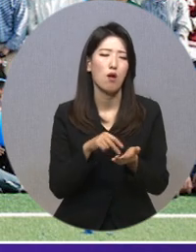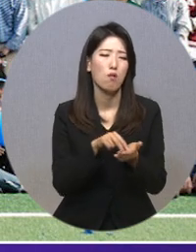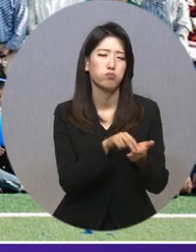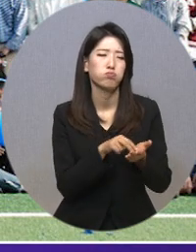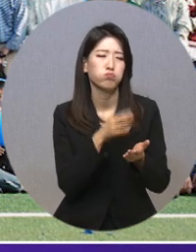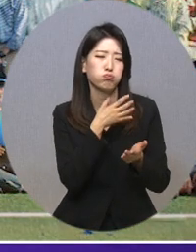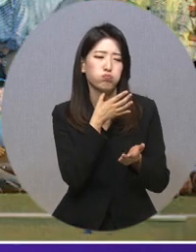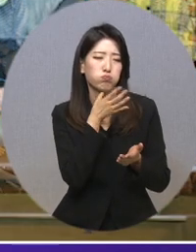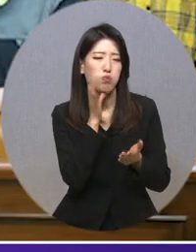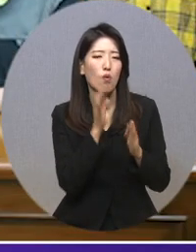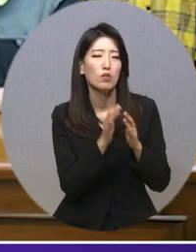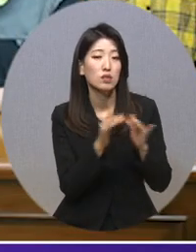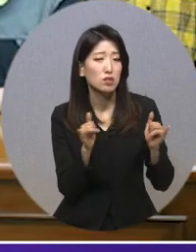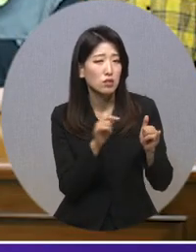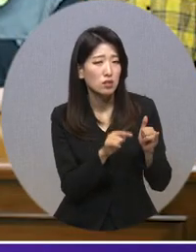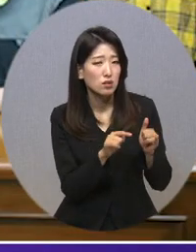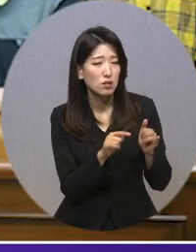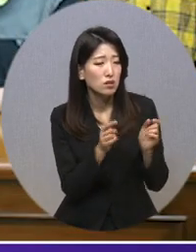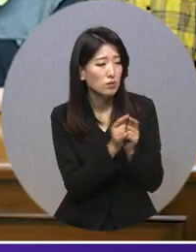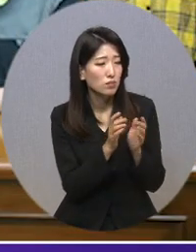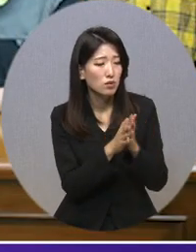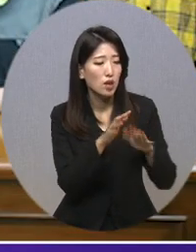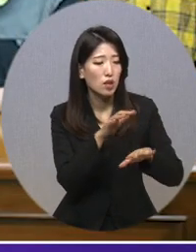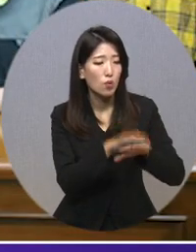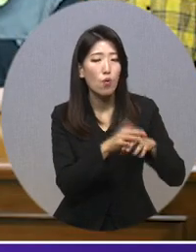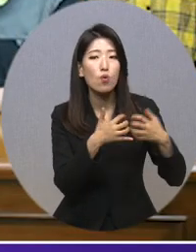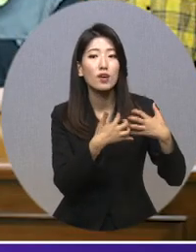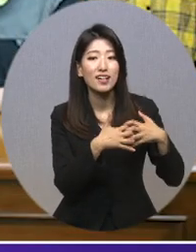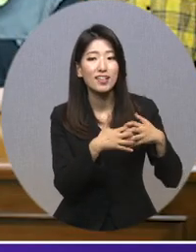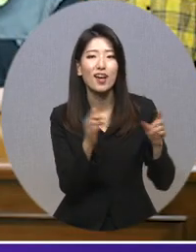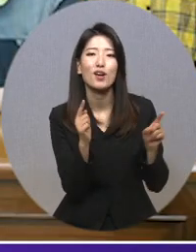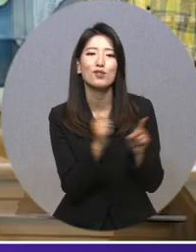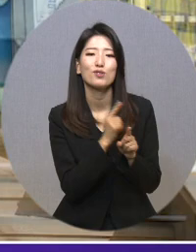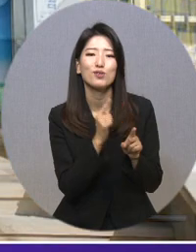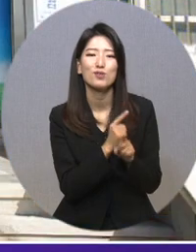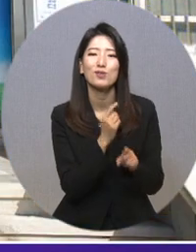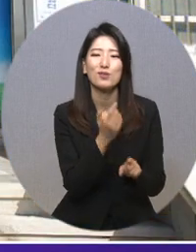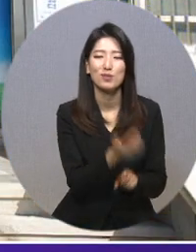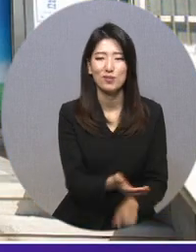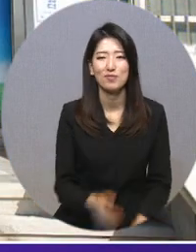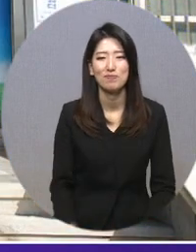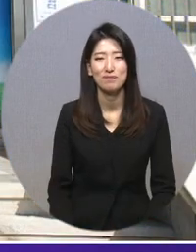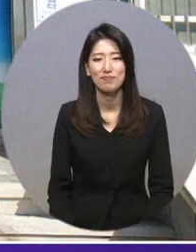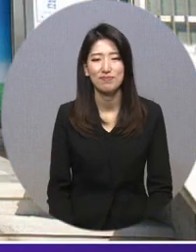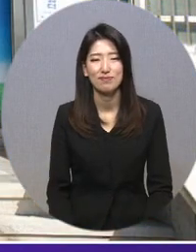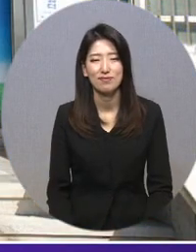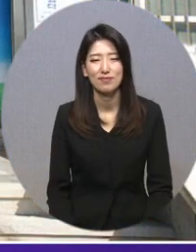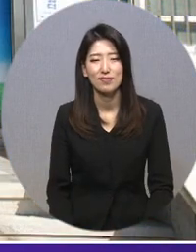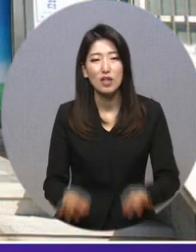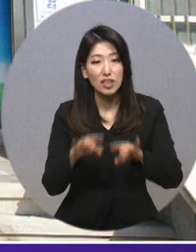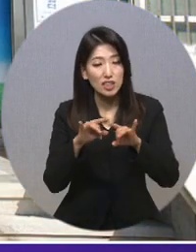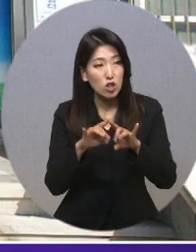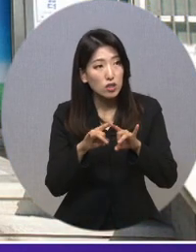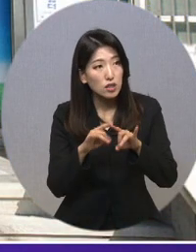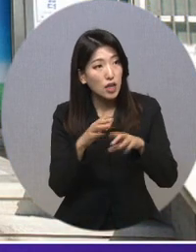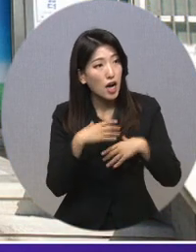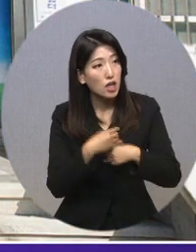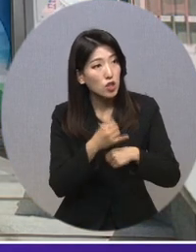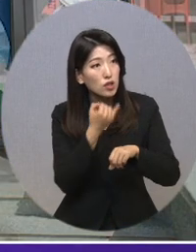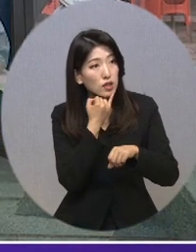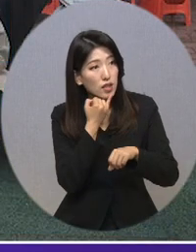가서 이렇게 뭐 그 농기계를 수리해 준다든지 또는 이렇게 전기 시설들 점검해서